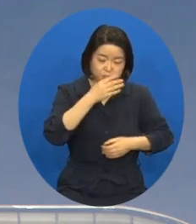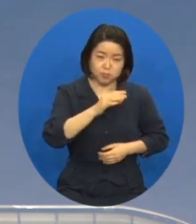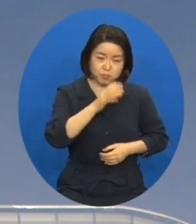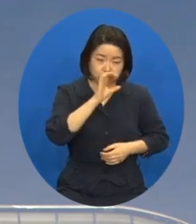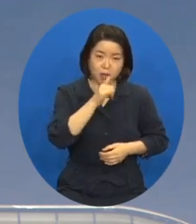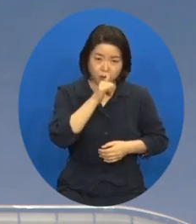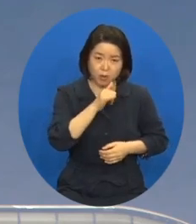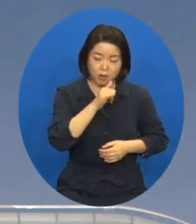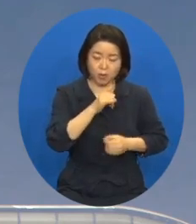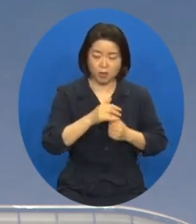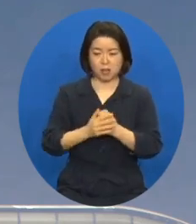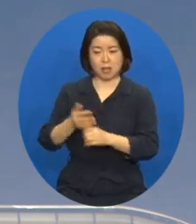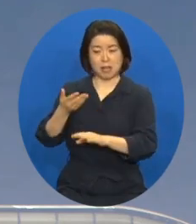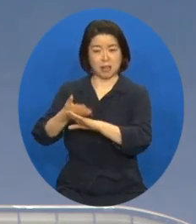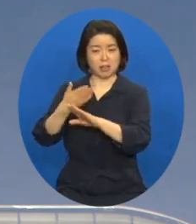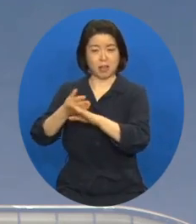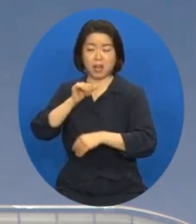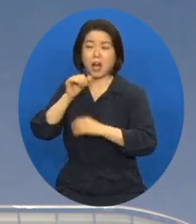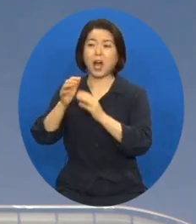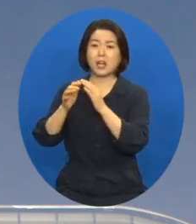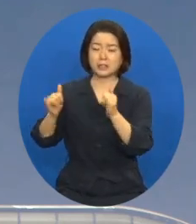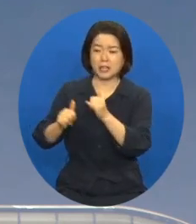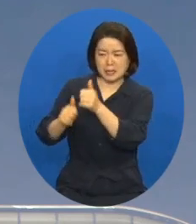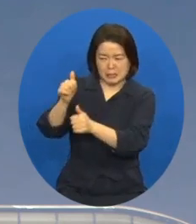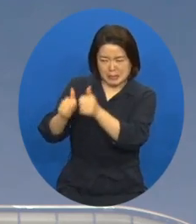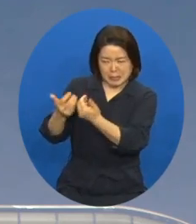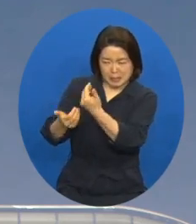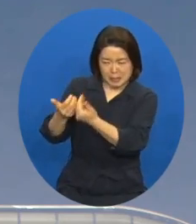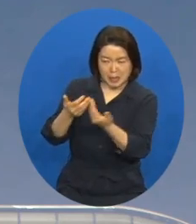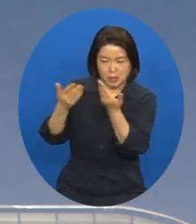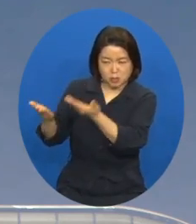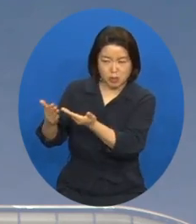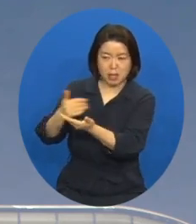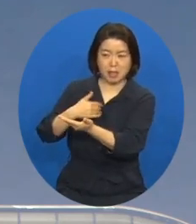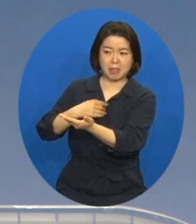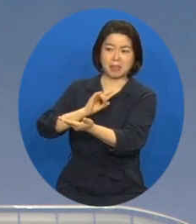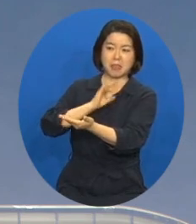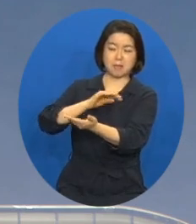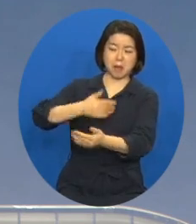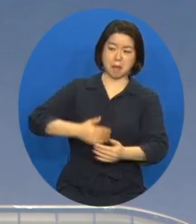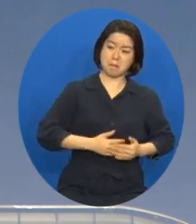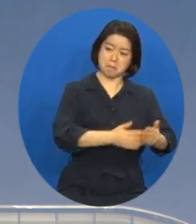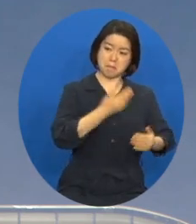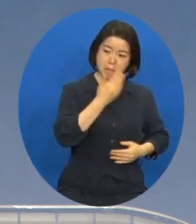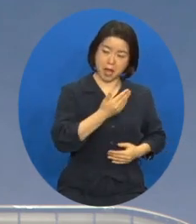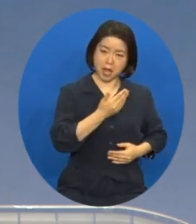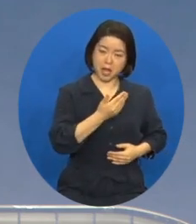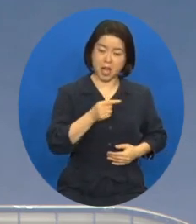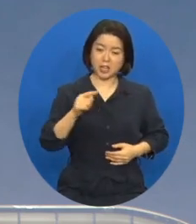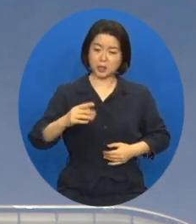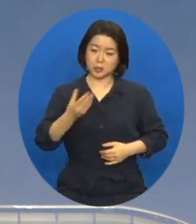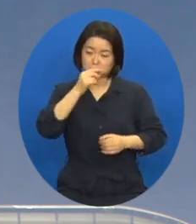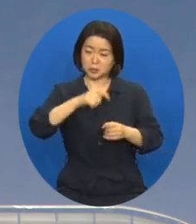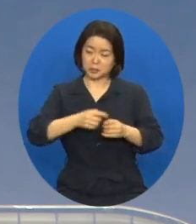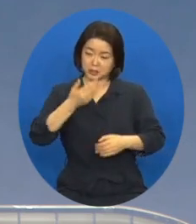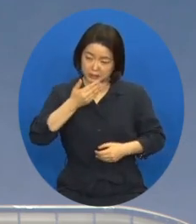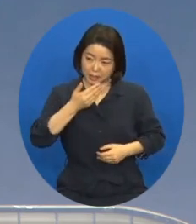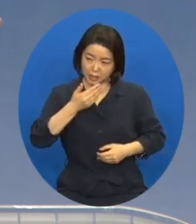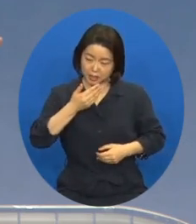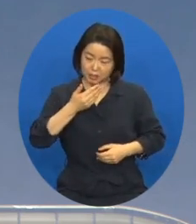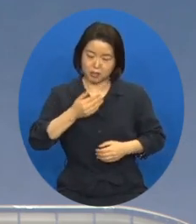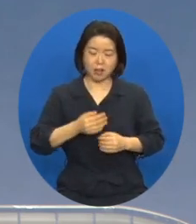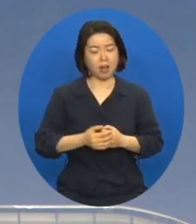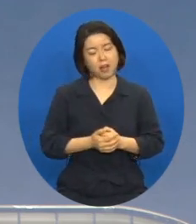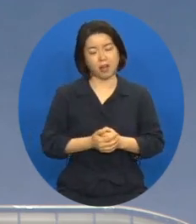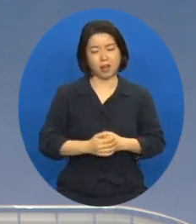다른 가난한 사람 마음에 시험 주고 상처 주면서 자기 배만 불리고 그것도 성찬이라고 하네.